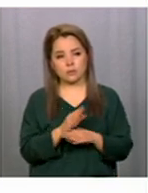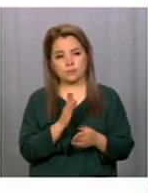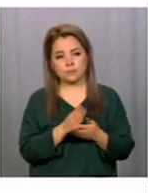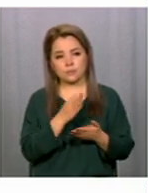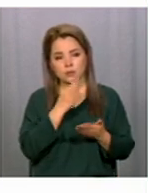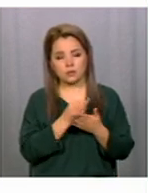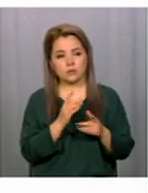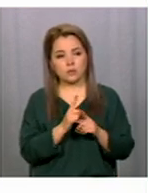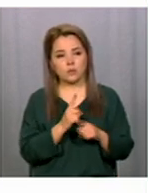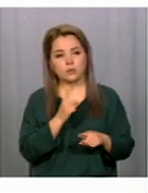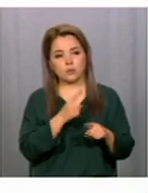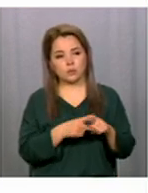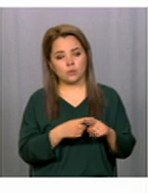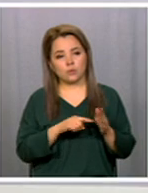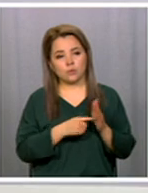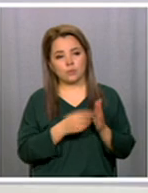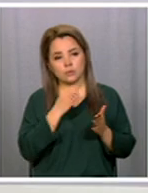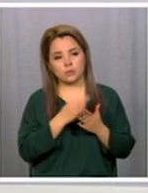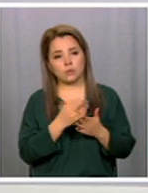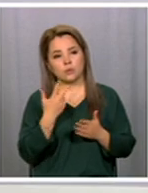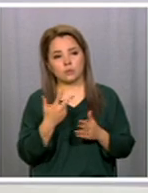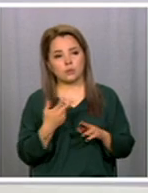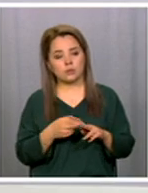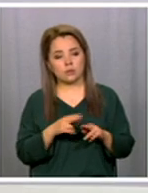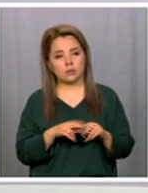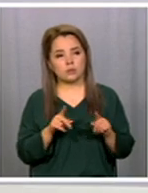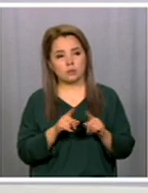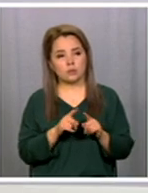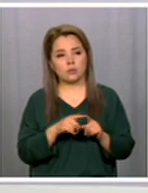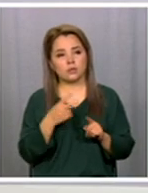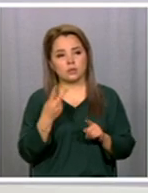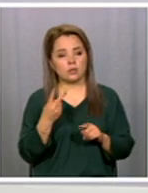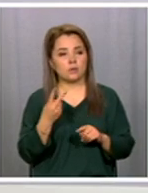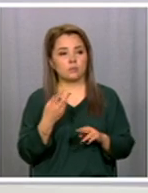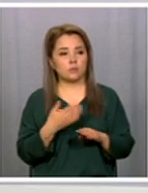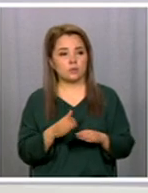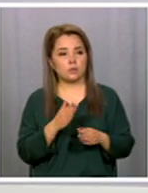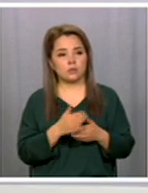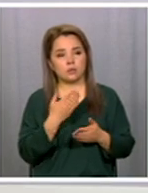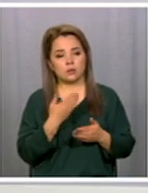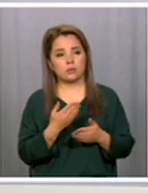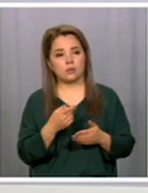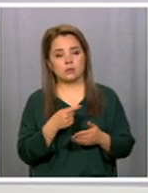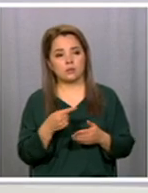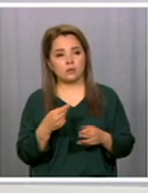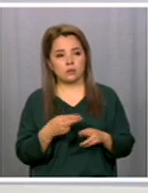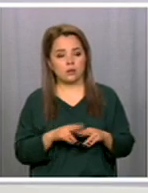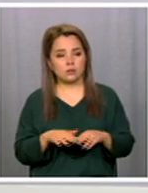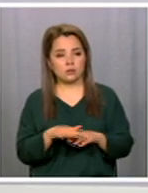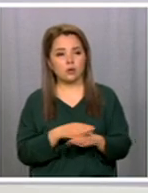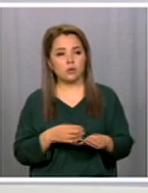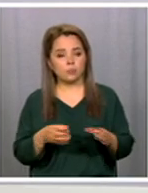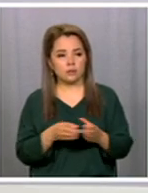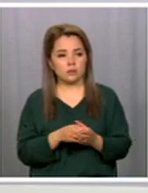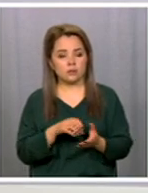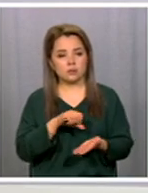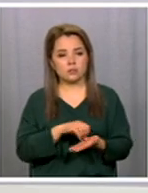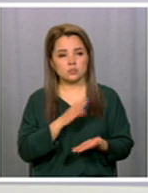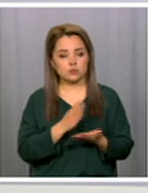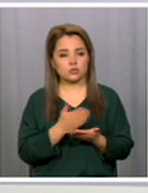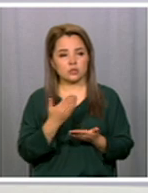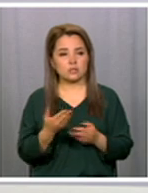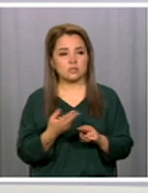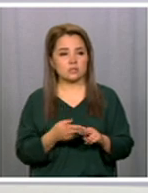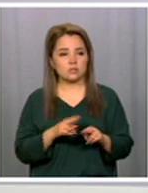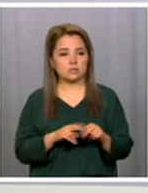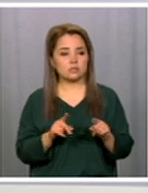x қосылған 3-ті көбейтеміз. Екінші бөлшекке x азайтылған 3-ті көбейтек. Ал үшінші бөлшек бізде